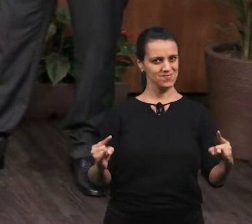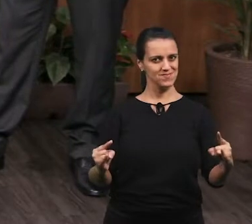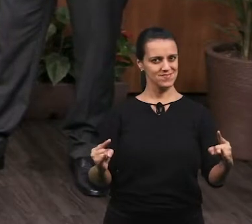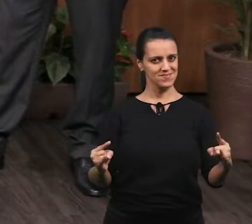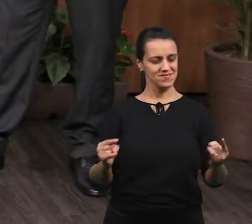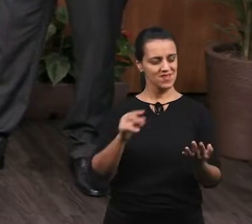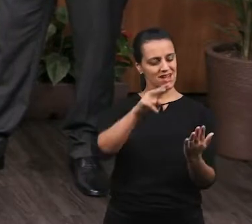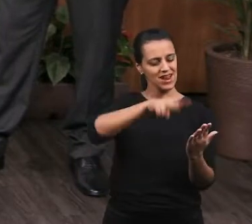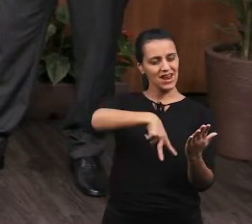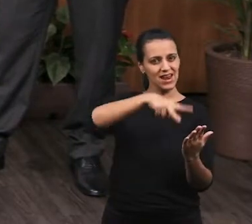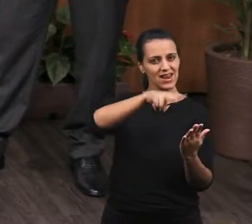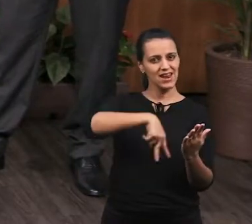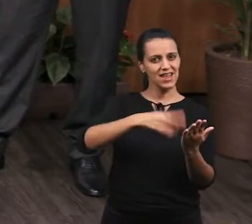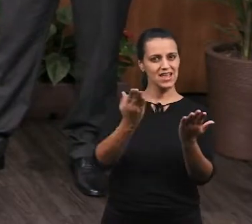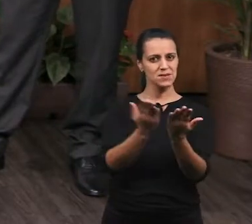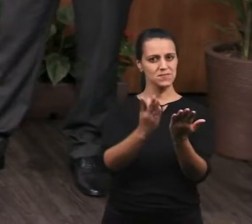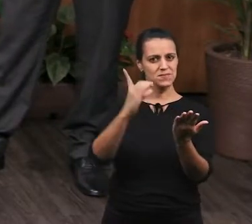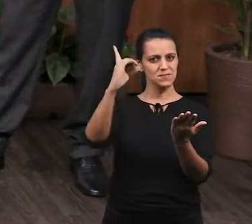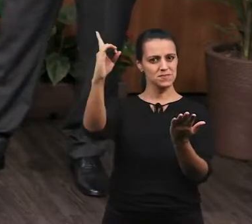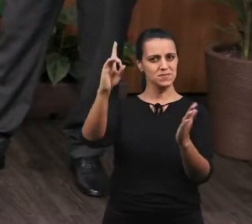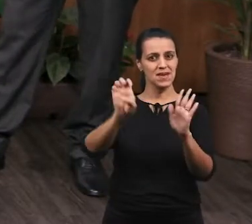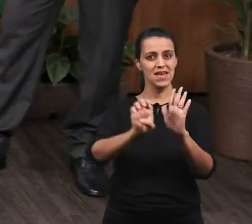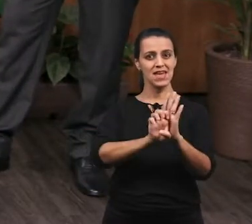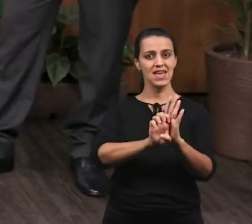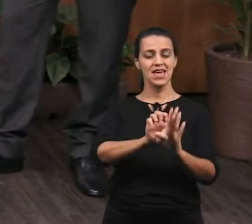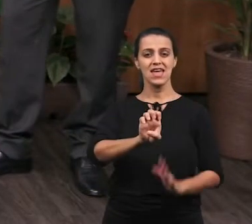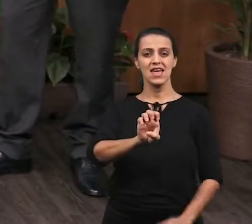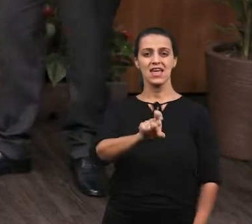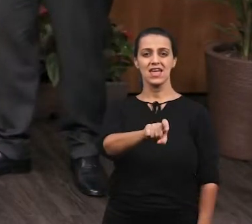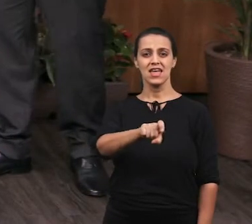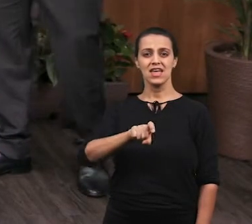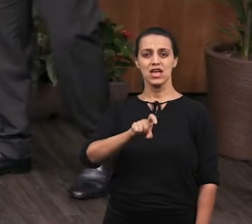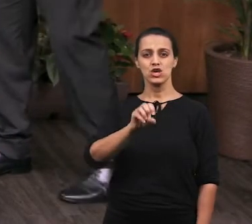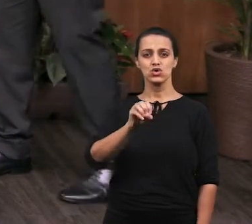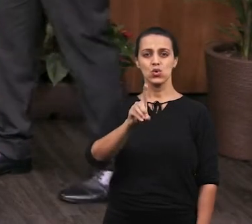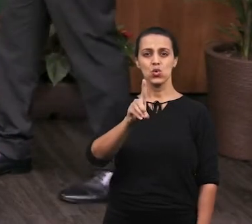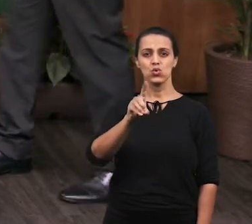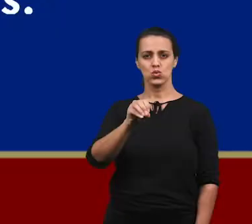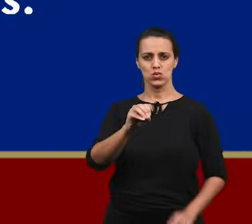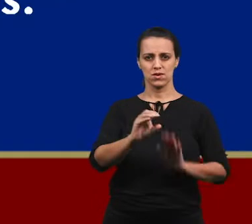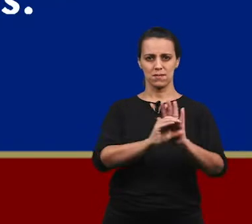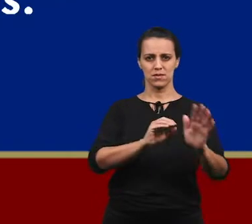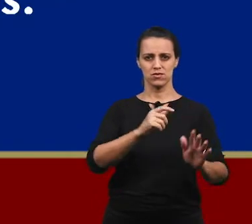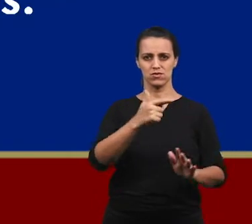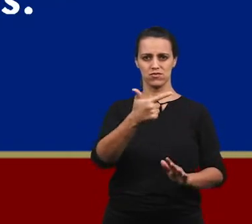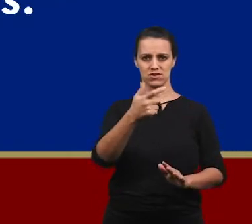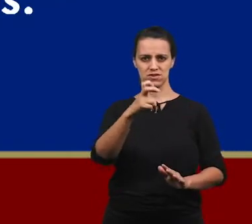и собрании, и мы прочтем из книги «Исход»,